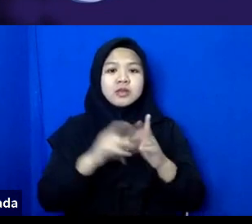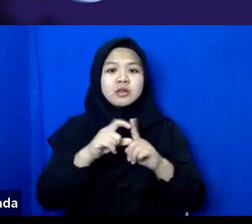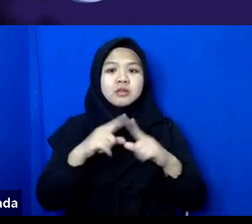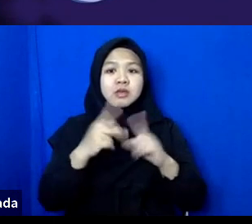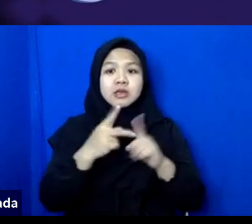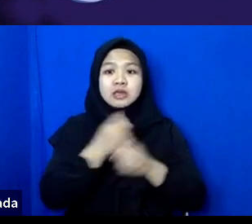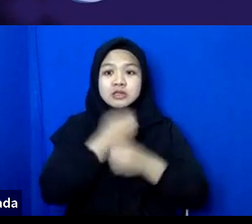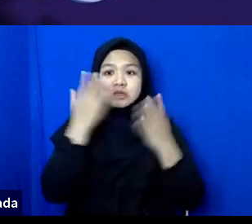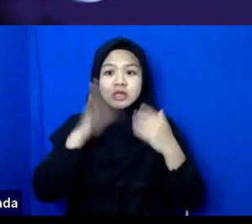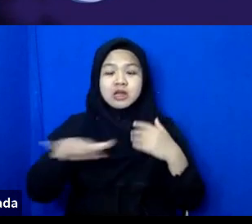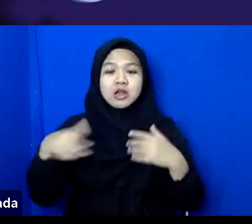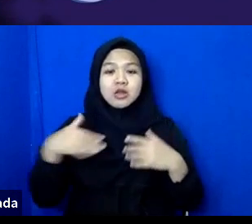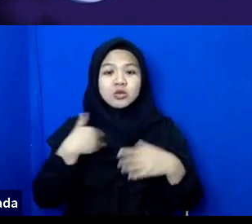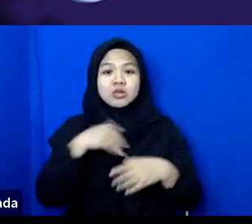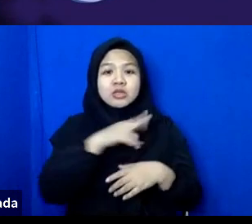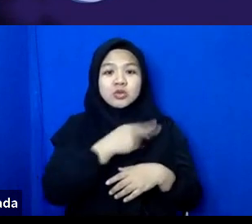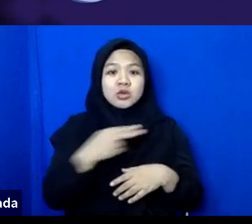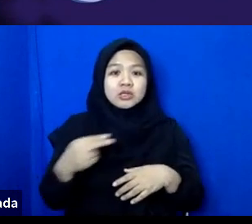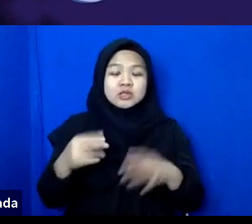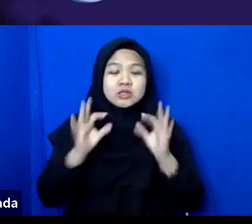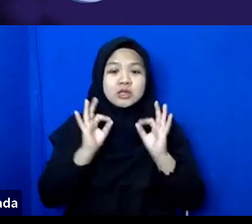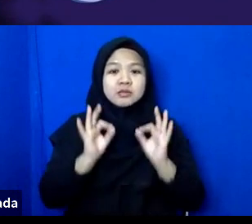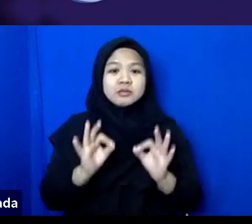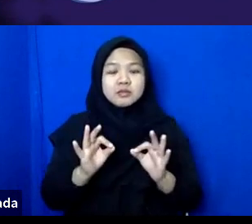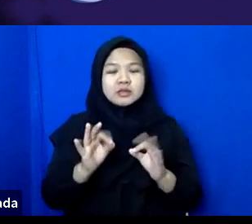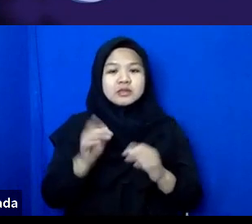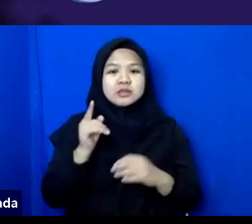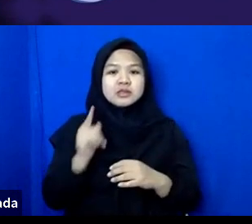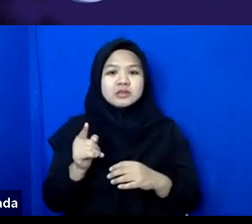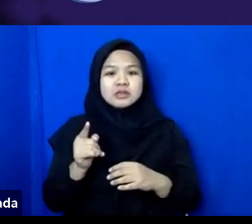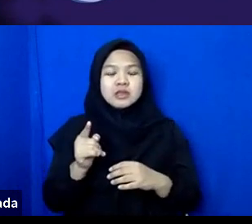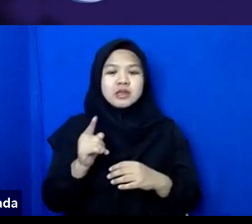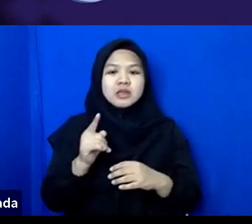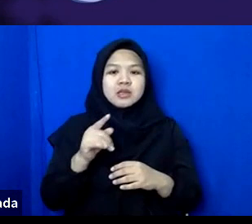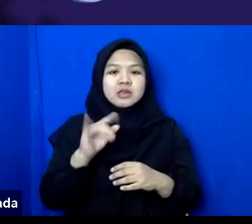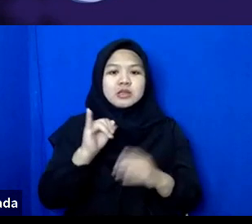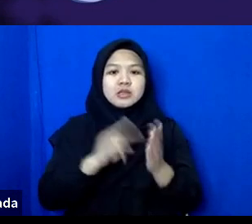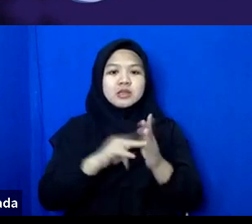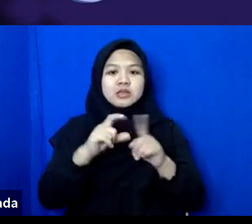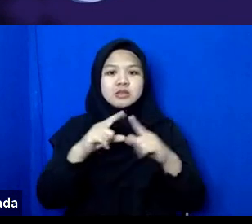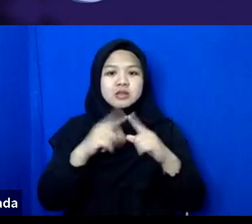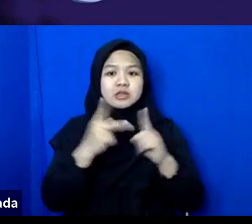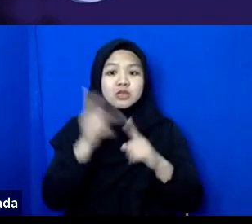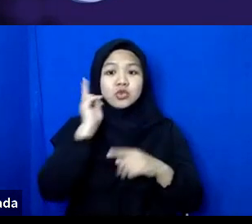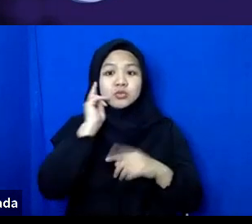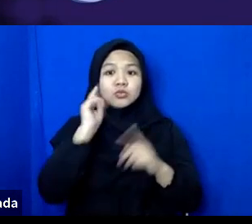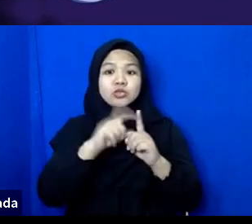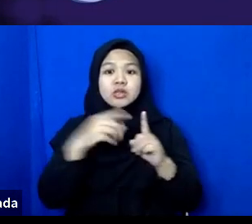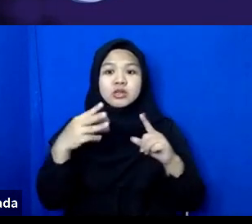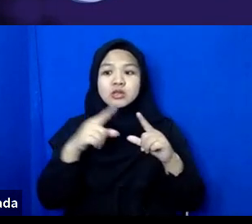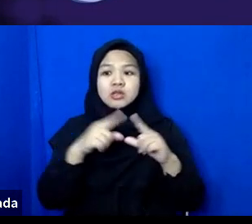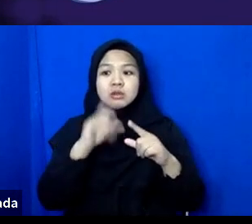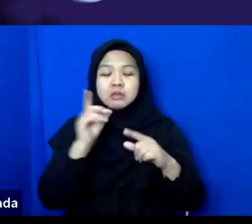anak gue di Indonesia ketika apa namanya dia mayat Mbak Idah itu ibunya Dea dia bilang ketika